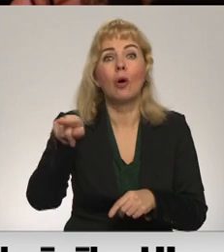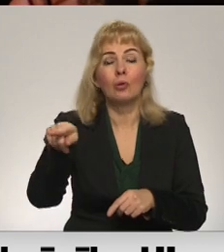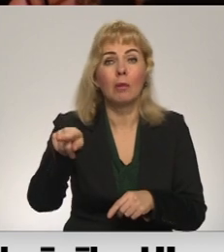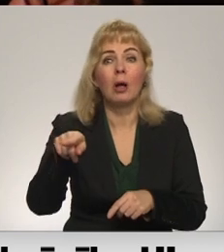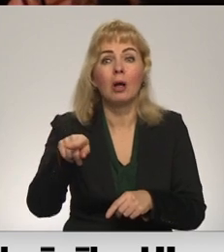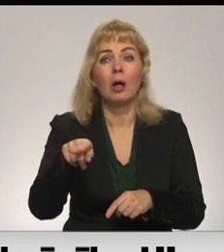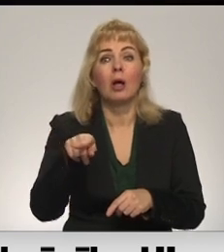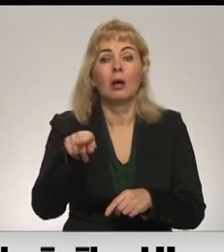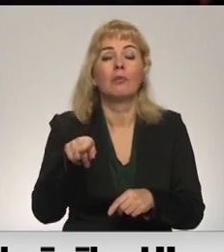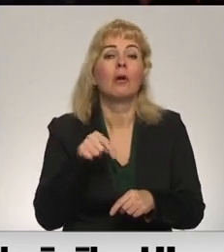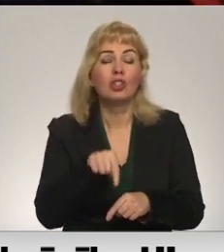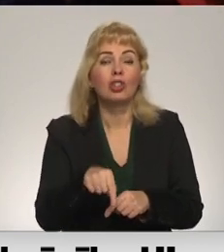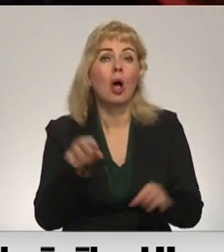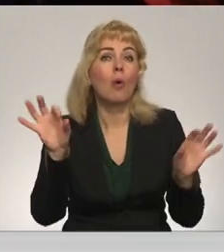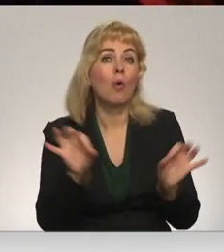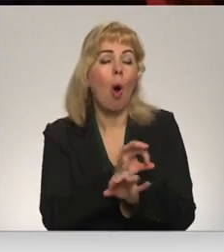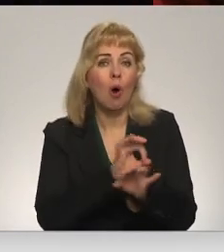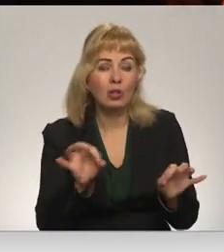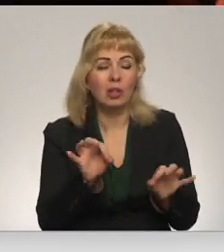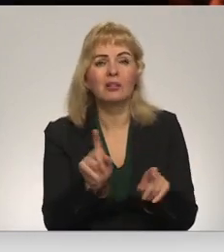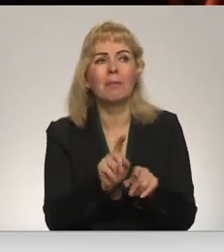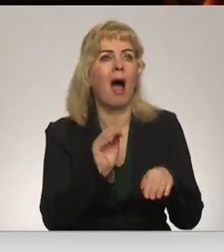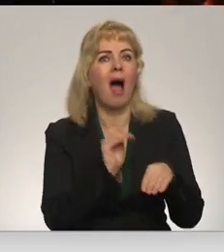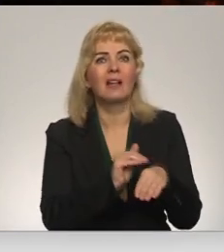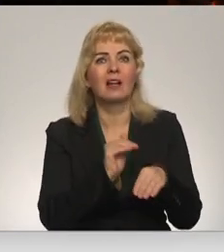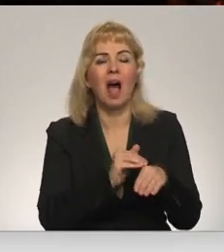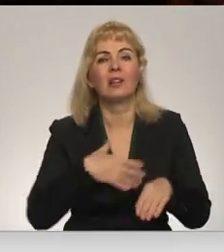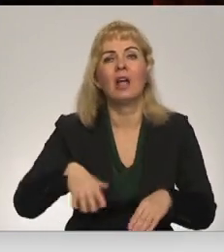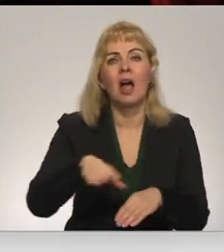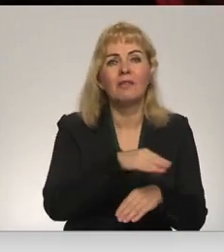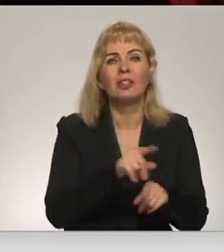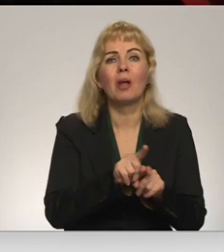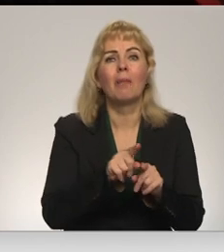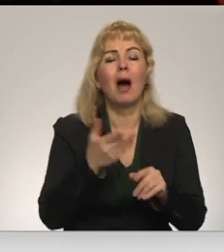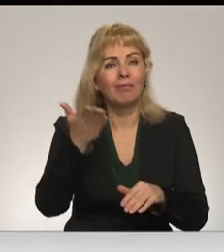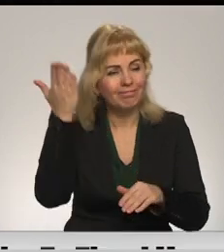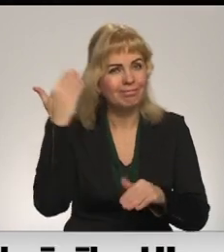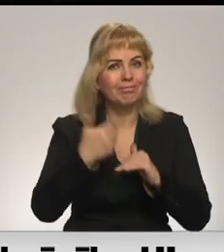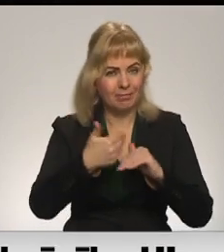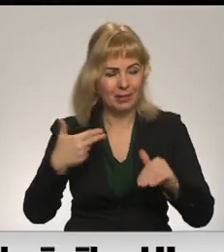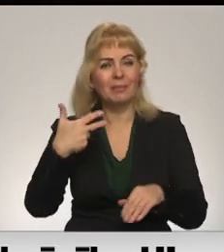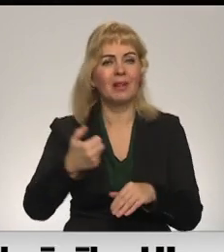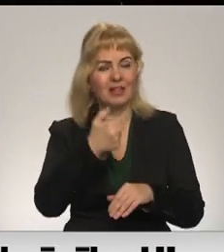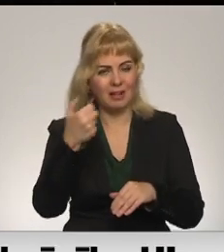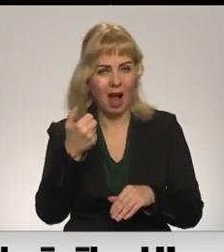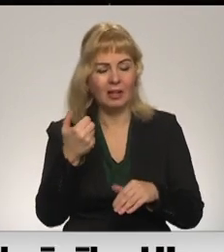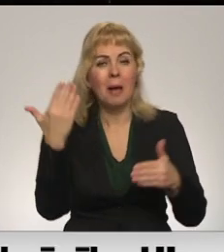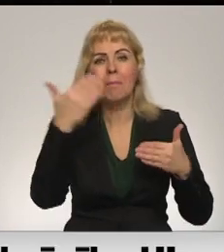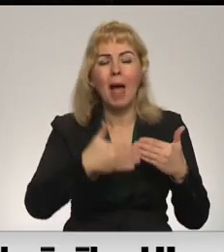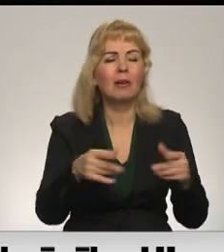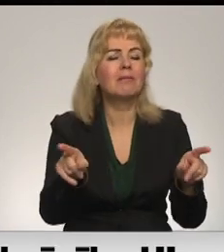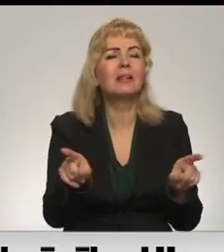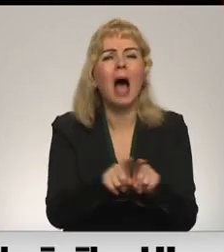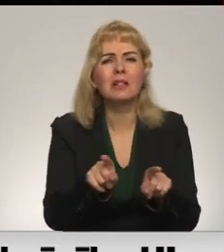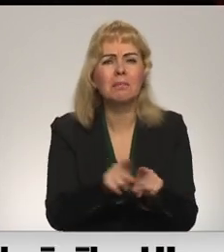dar pāri. Šis koncerts īstenībā atgādina visu to pašu, kas bija 30 gadu atpakaļ uz barikādēm. Tieši tas pats,